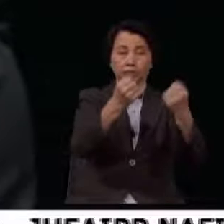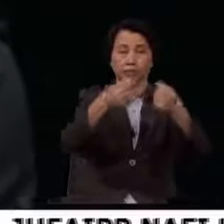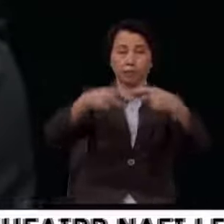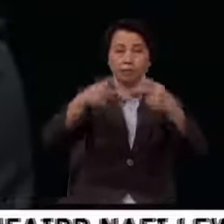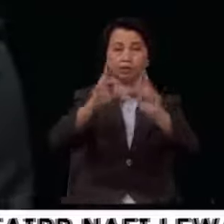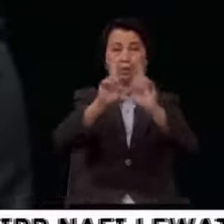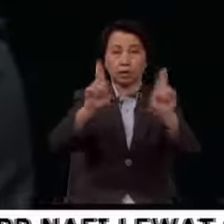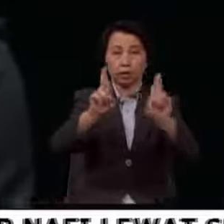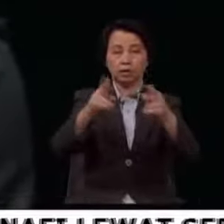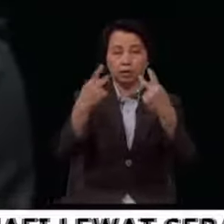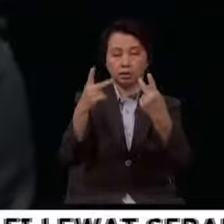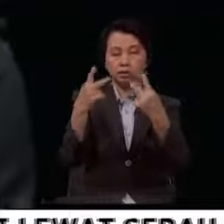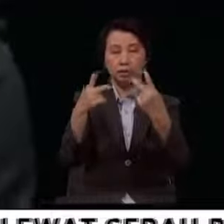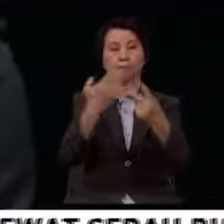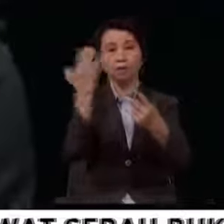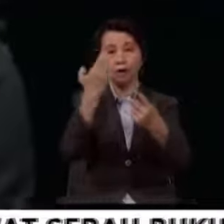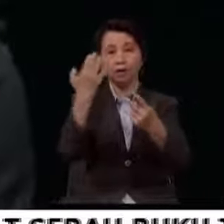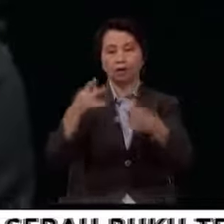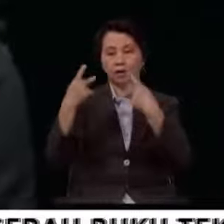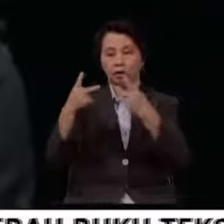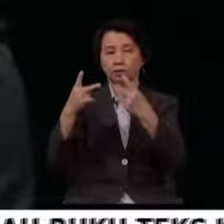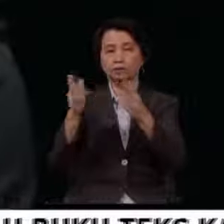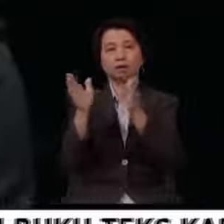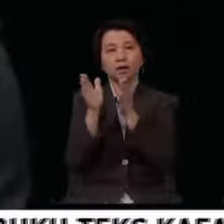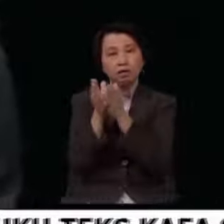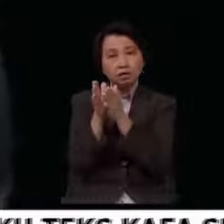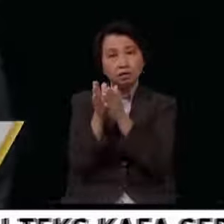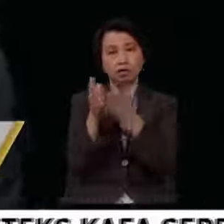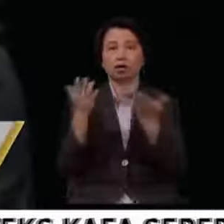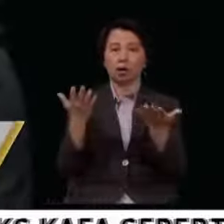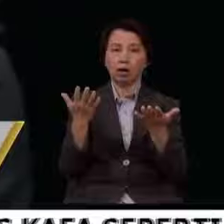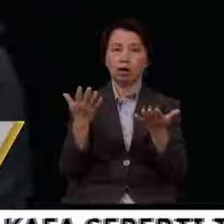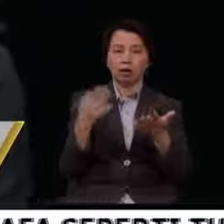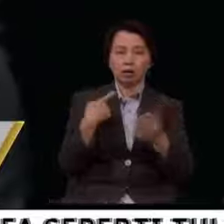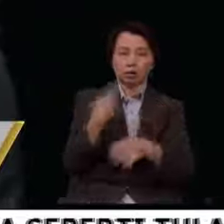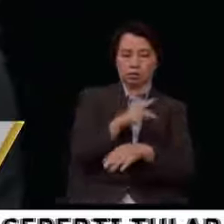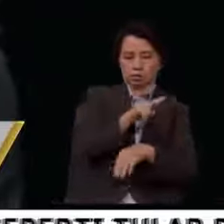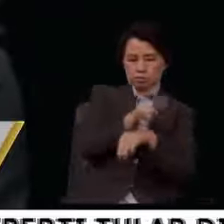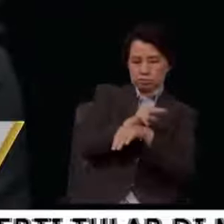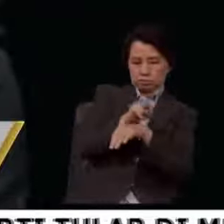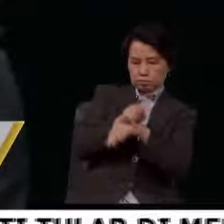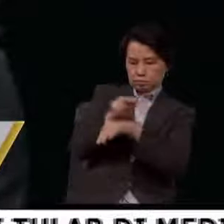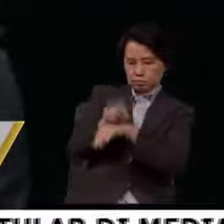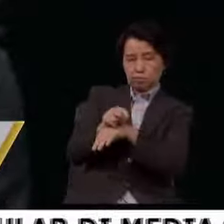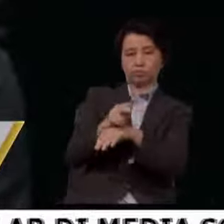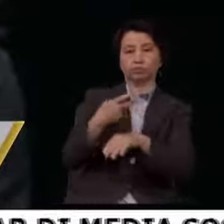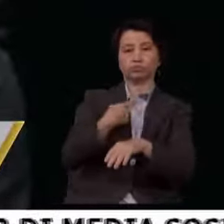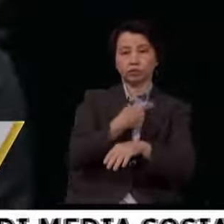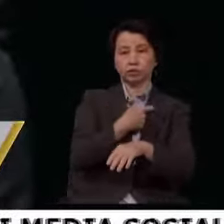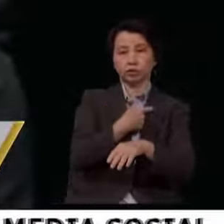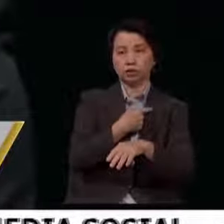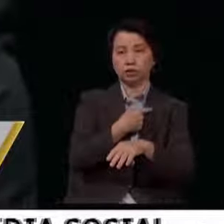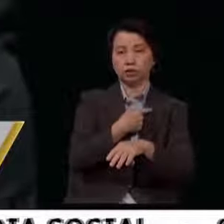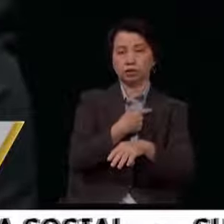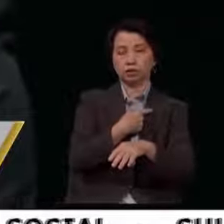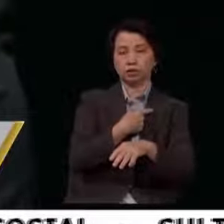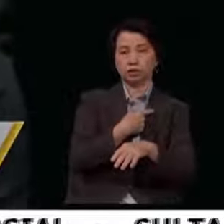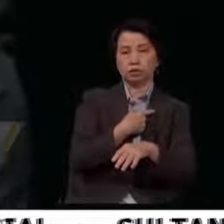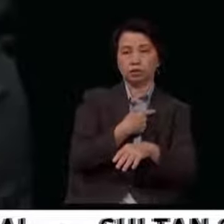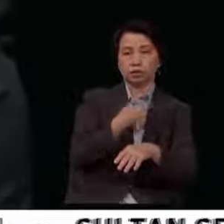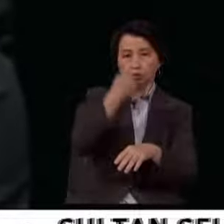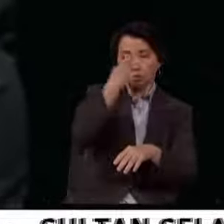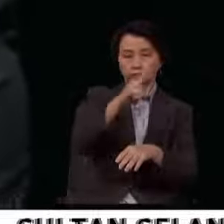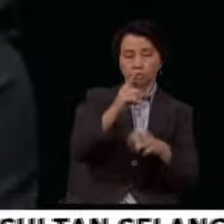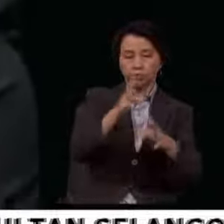lebih menyeluruh di seluruh negara ini jadi berdasarkan pemantauan harga yang dilaksanakan setiap hari oleh pegawai